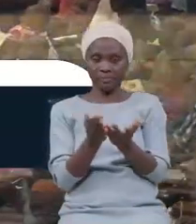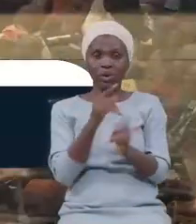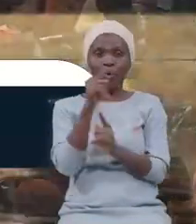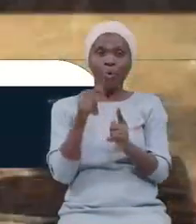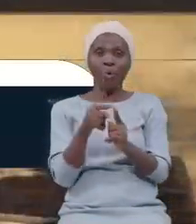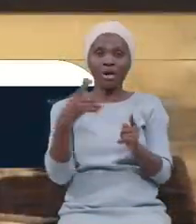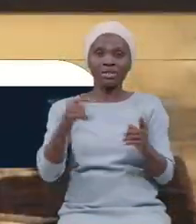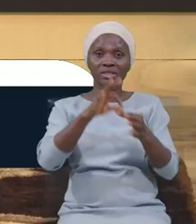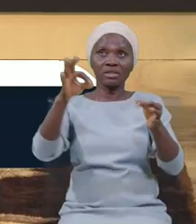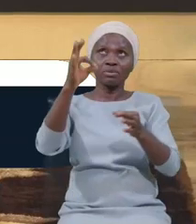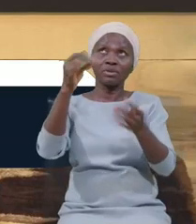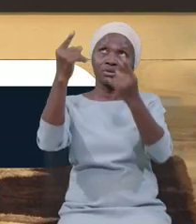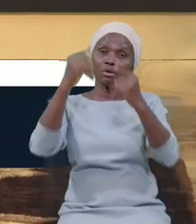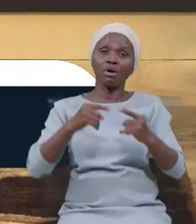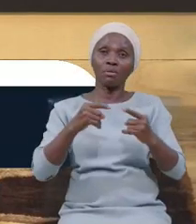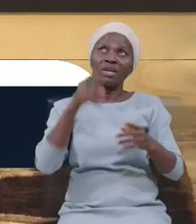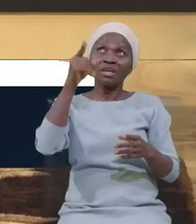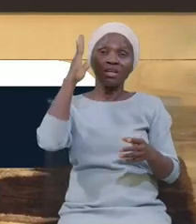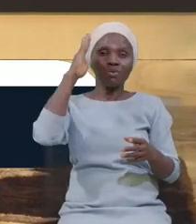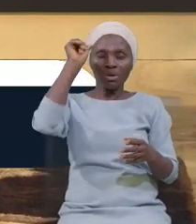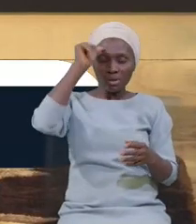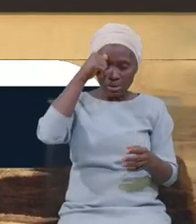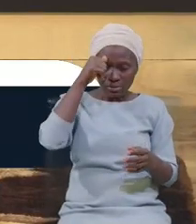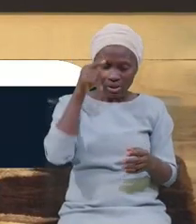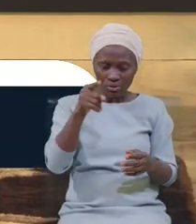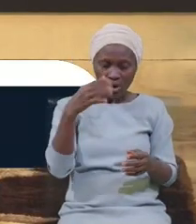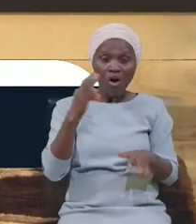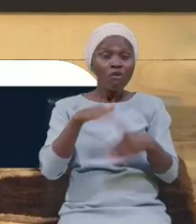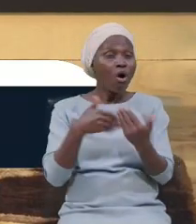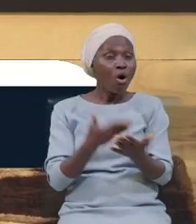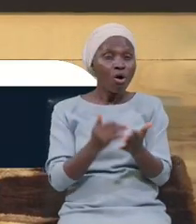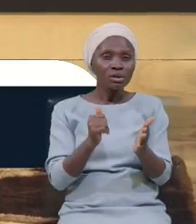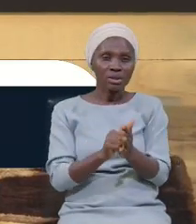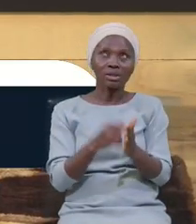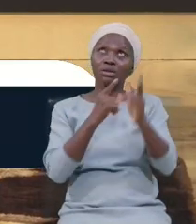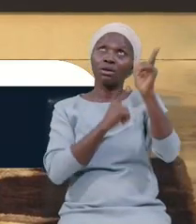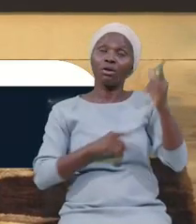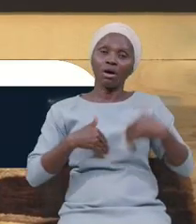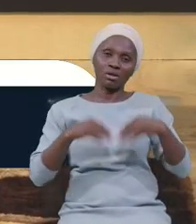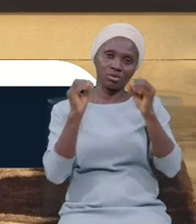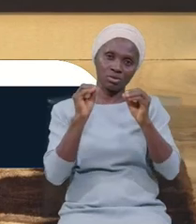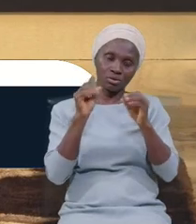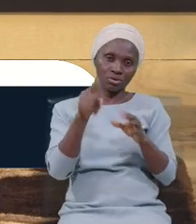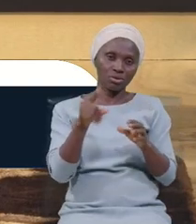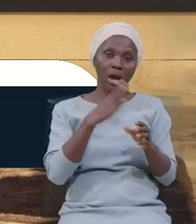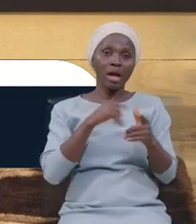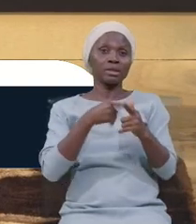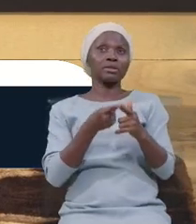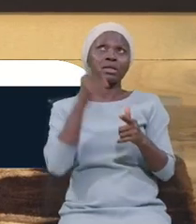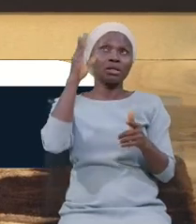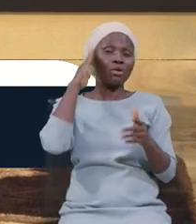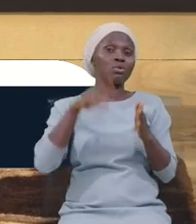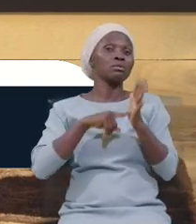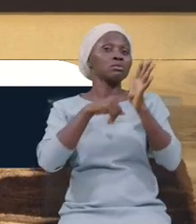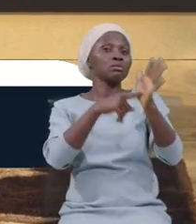La perception de l'Écriture. Quand l'Esprit de Dieu vient, il vous rappellera de tout ce que le Seigneur vous a enseigné. Et puis, il vous